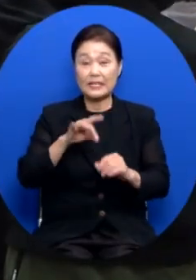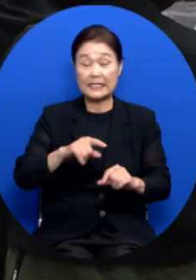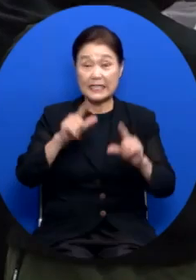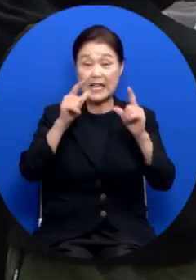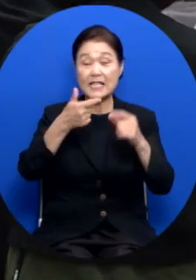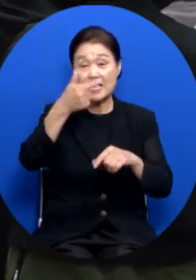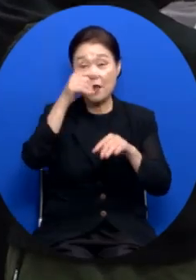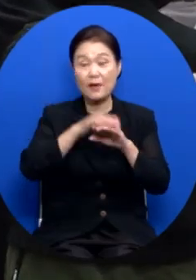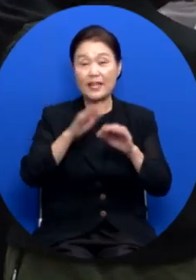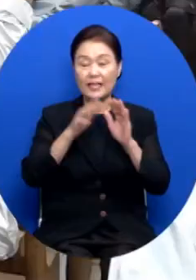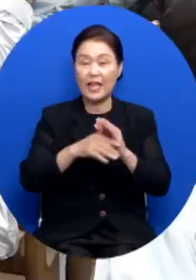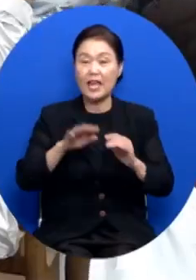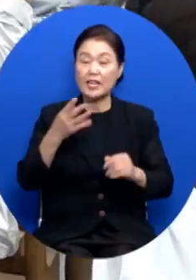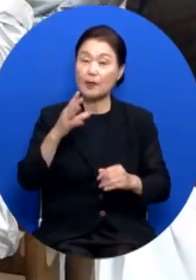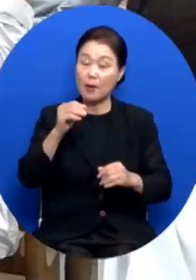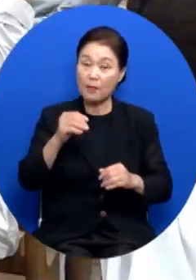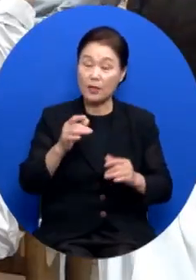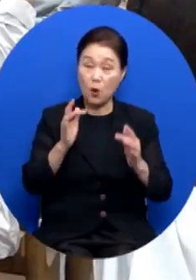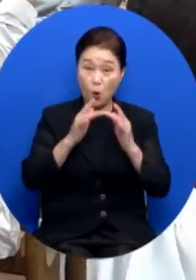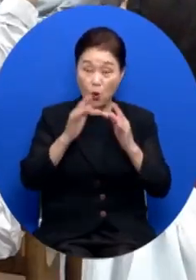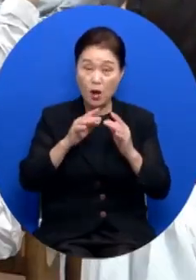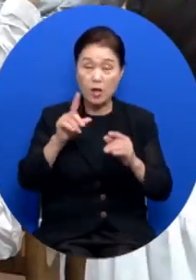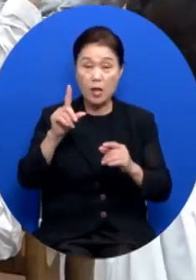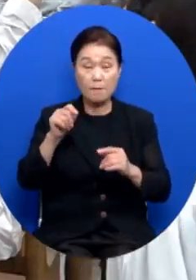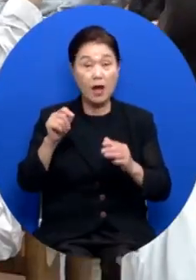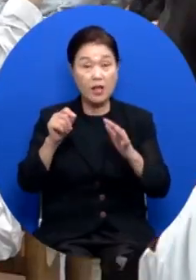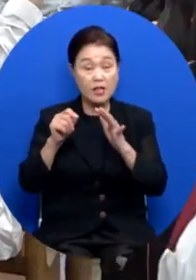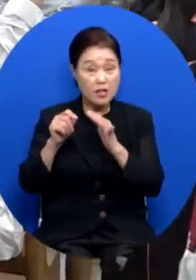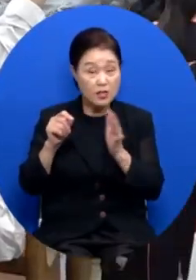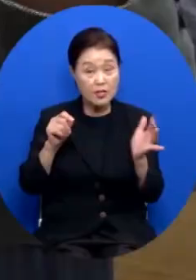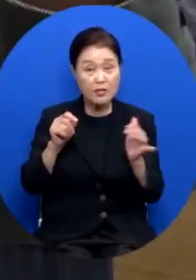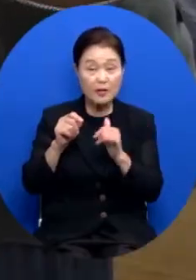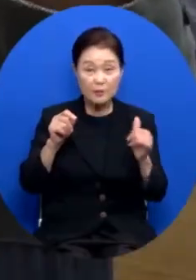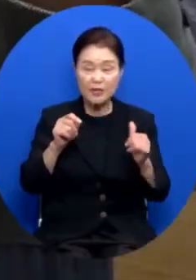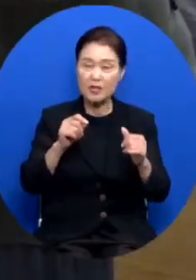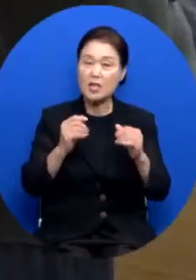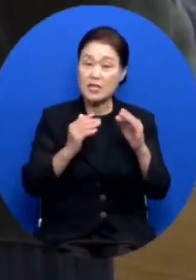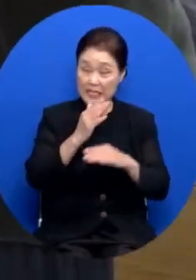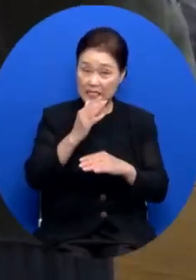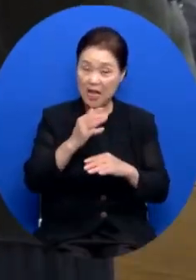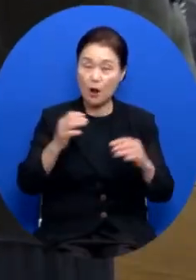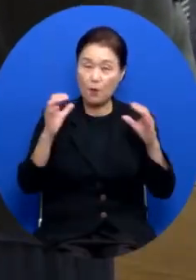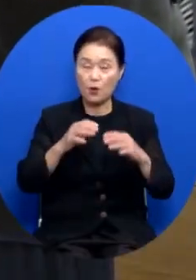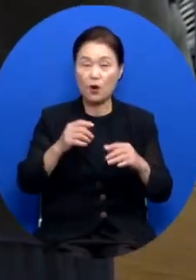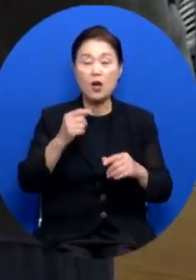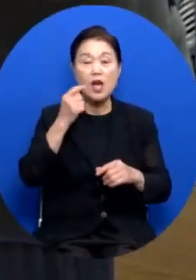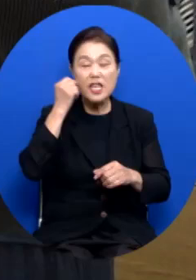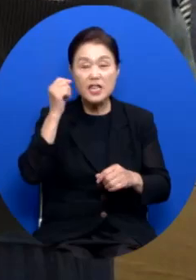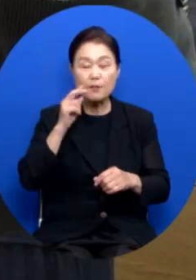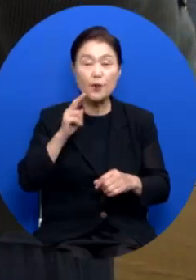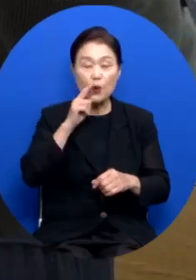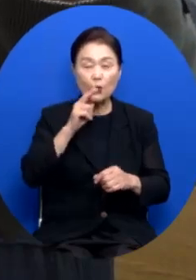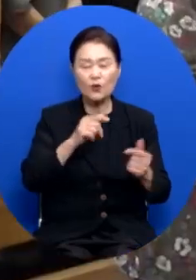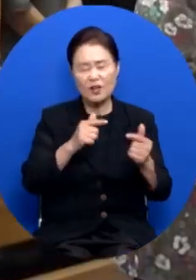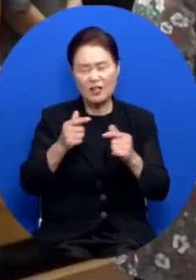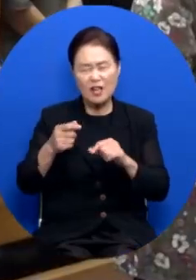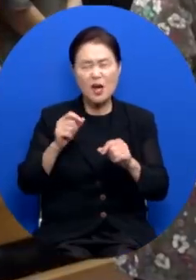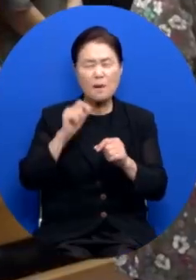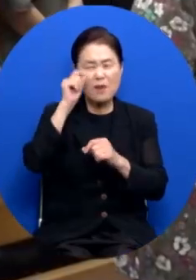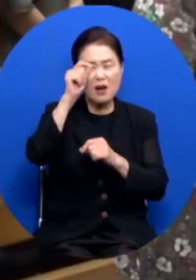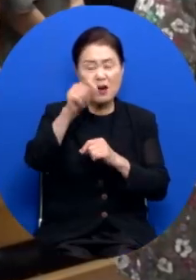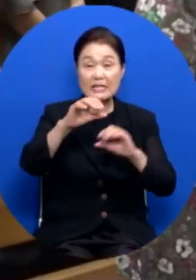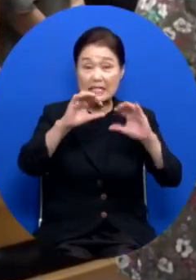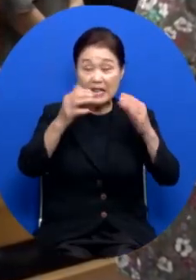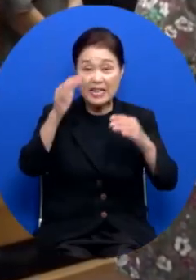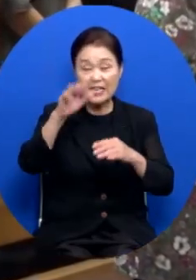현장 4만 명, 온라인 만여 명이 넘는 성도가 함께했습니다. 특별히 일본과 온두라스 등 먼 타국에서 온